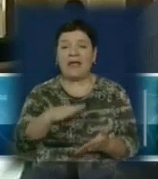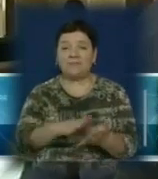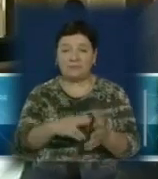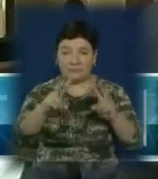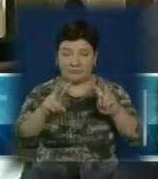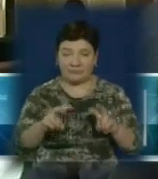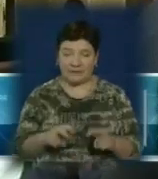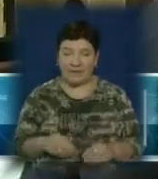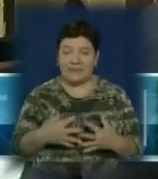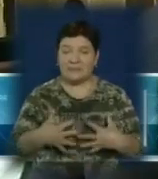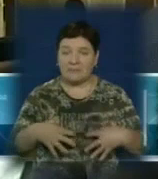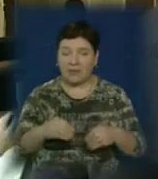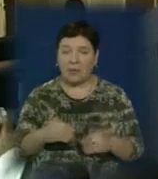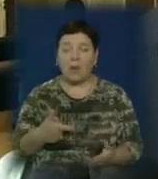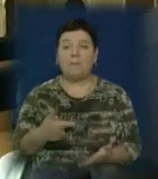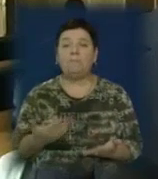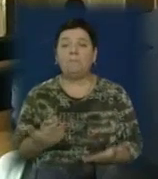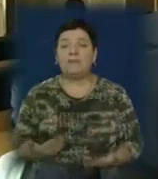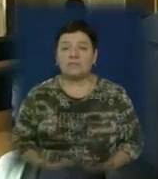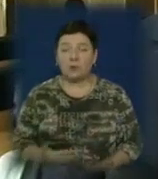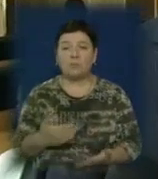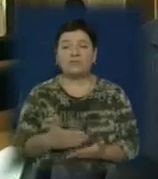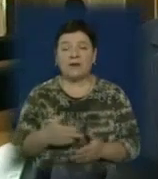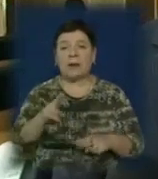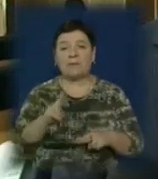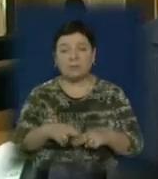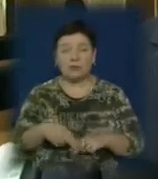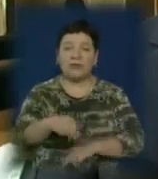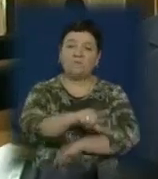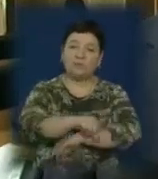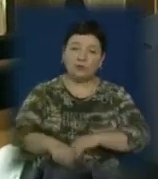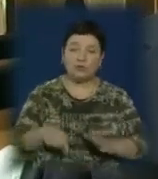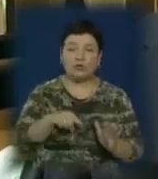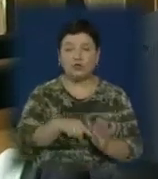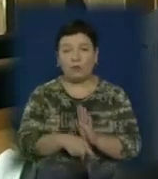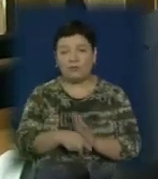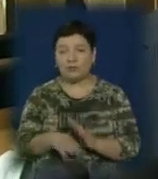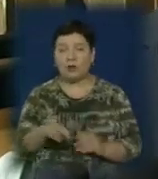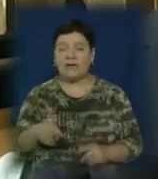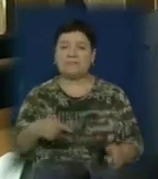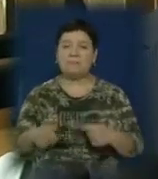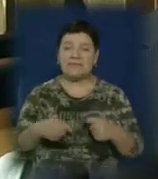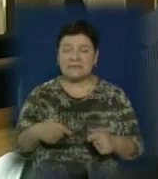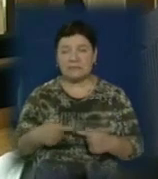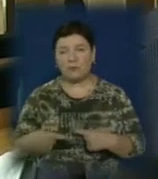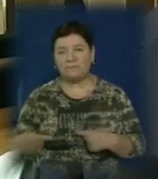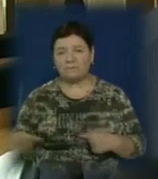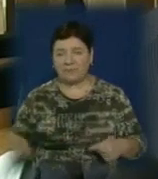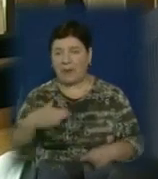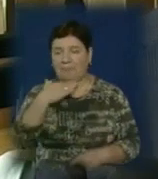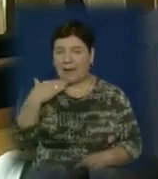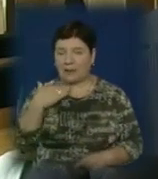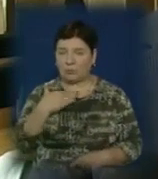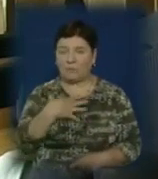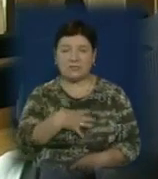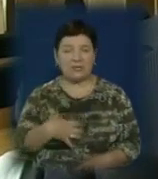стану, це реєстрація місця проживання, видача паспортів внутрішнього, закордонного, це реєстрація бізнесу, нерухомості і все інші такі